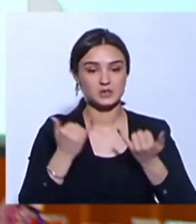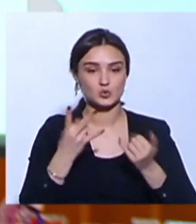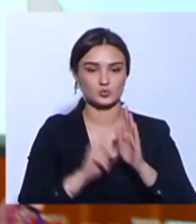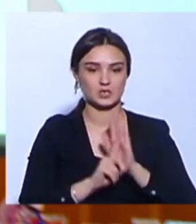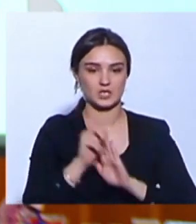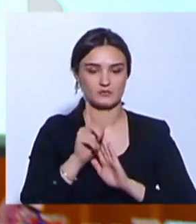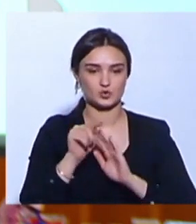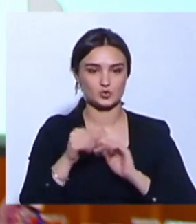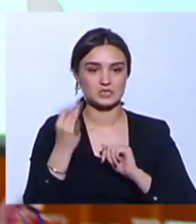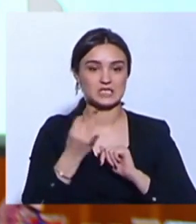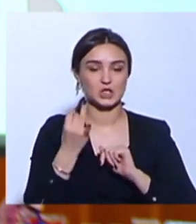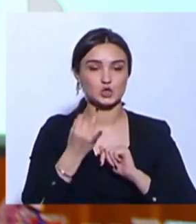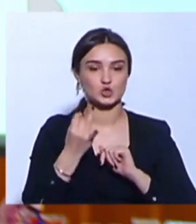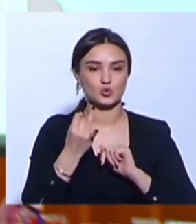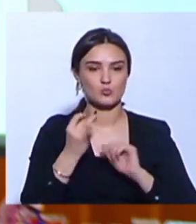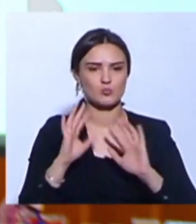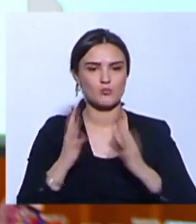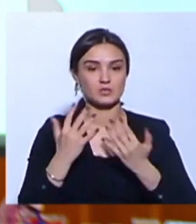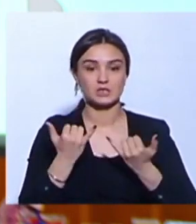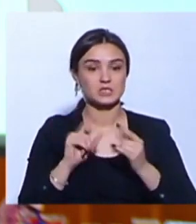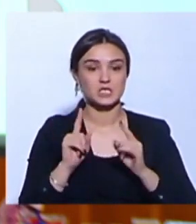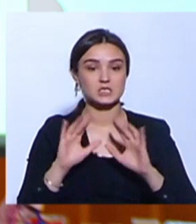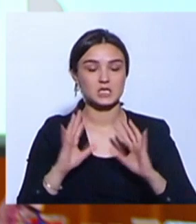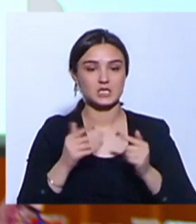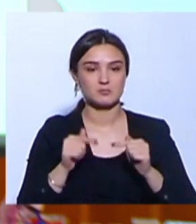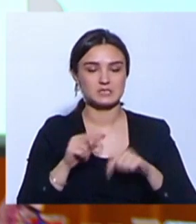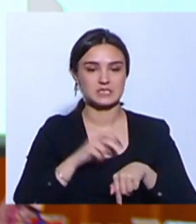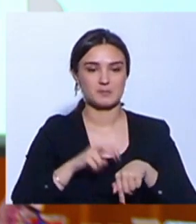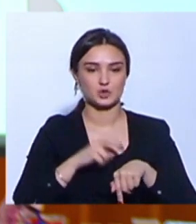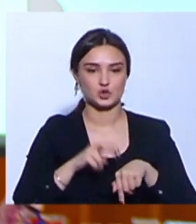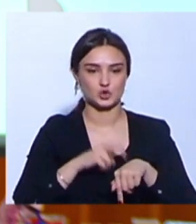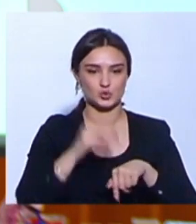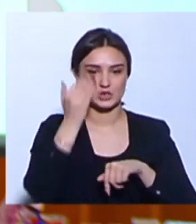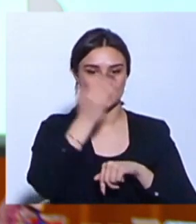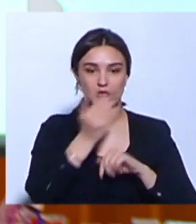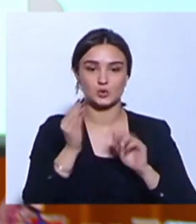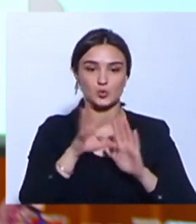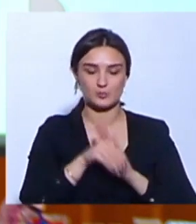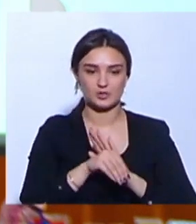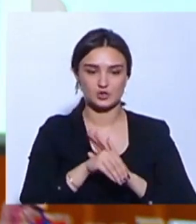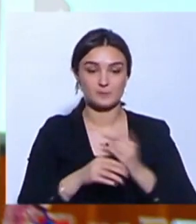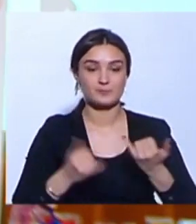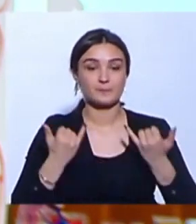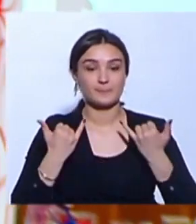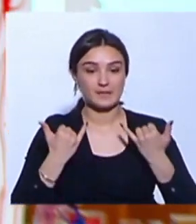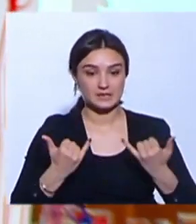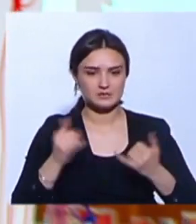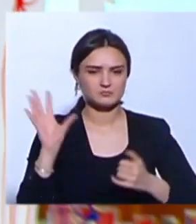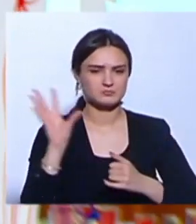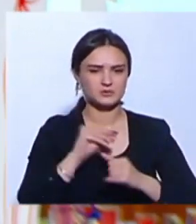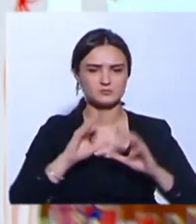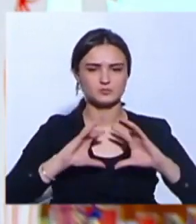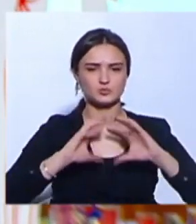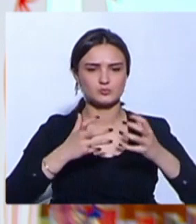დავიწყოთ იმ საინტერესო მოვლენით, რომელიც დღეს ხდება სამედიცინო საზოგადოებაში. კერძოდ, დღეს მთელი